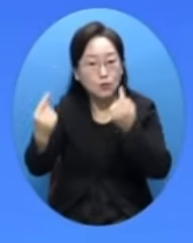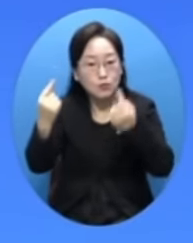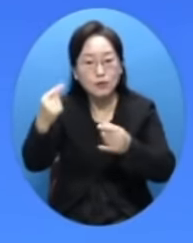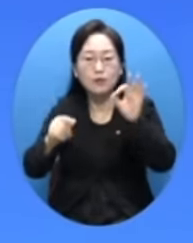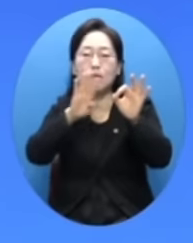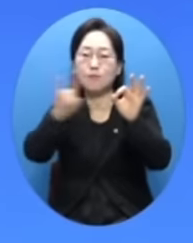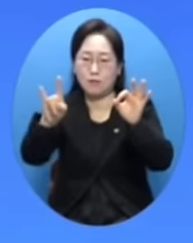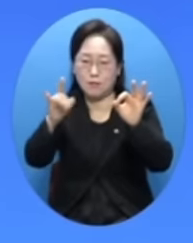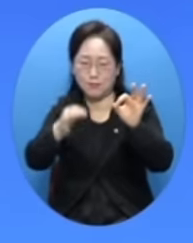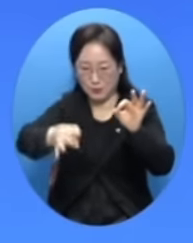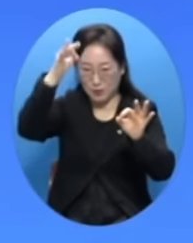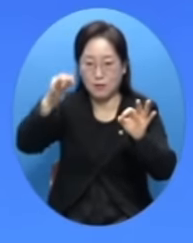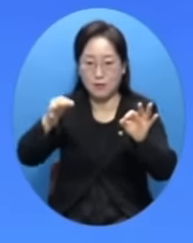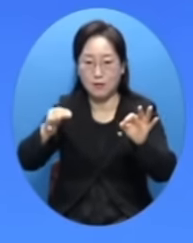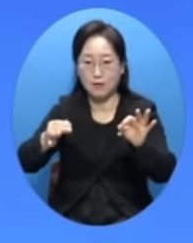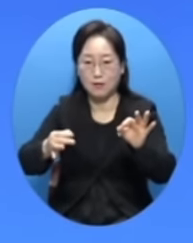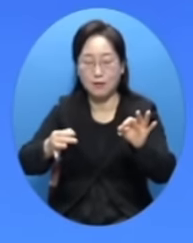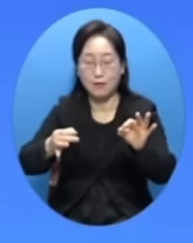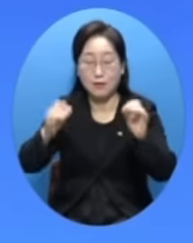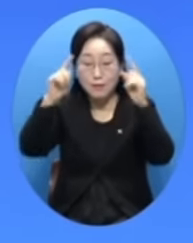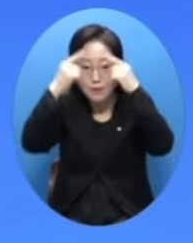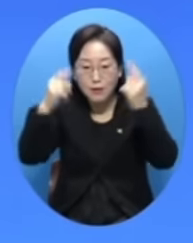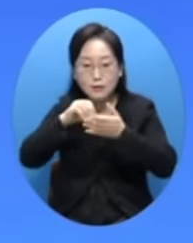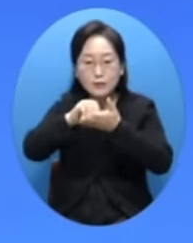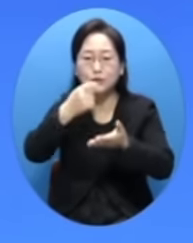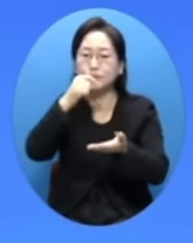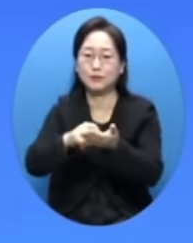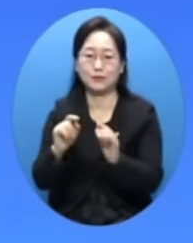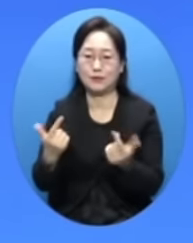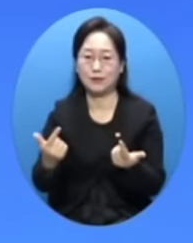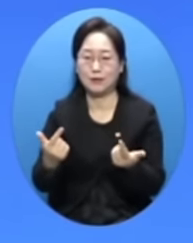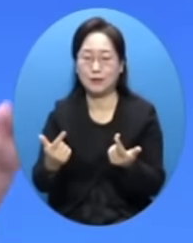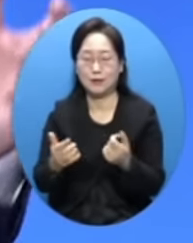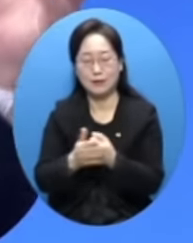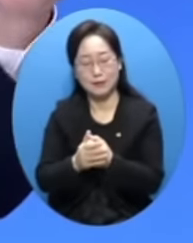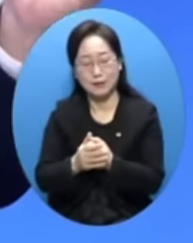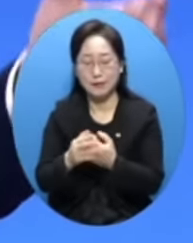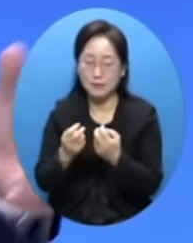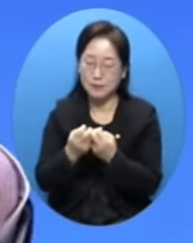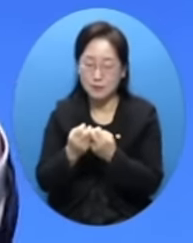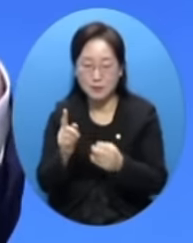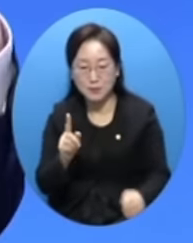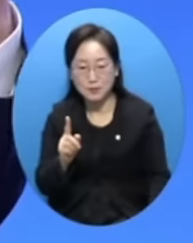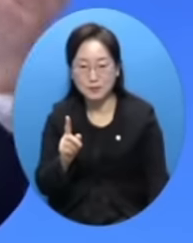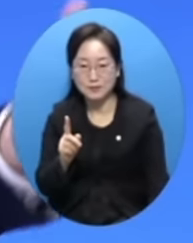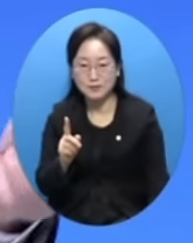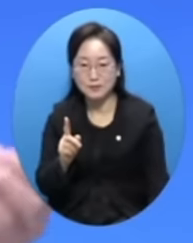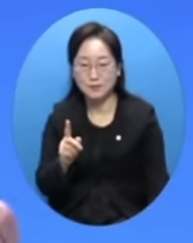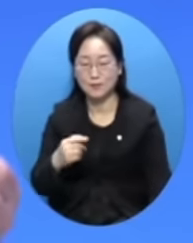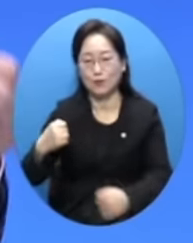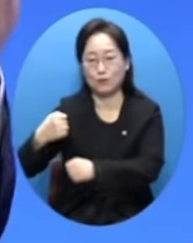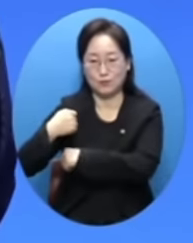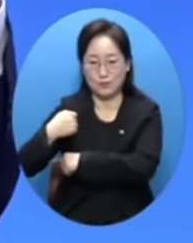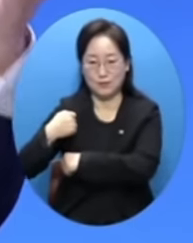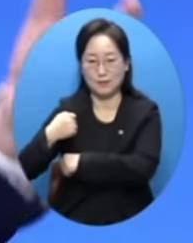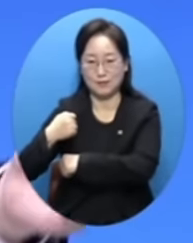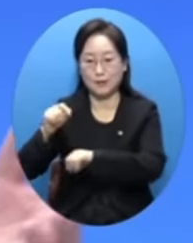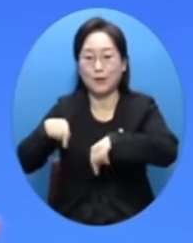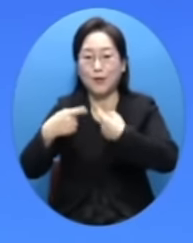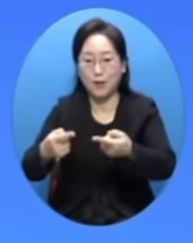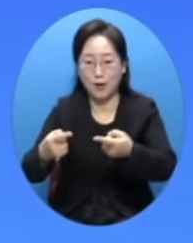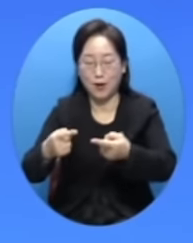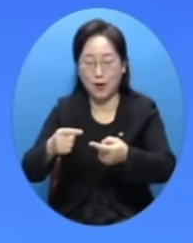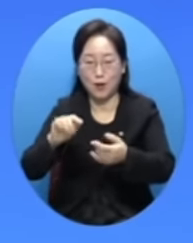그러니까 그 대학에 가기가 힘들어요 그래서 그가 택한 것이 군대를 택해서 그